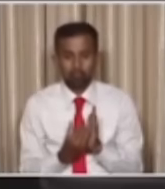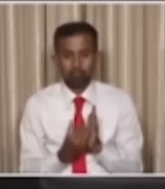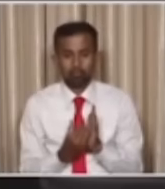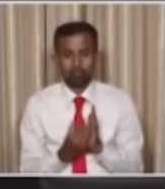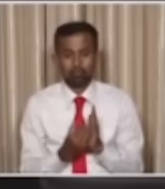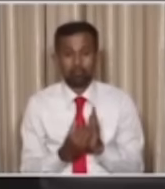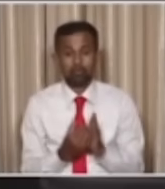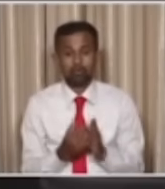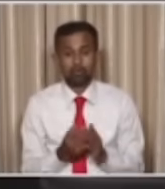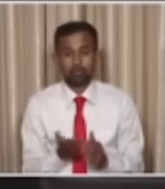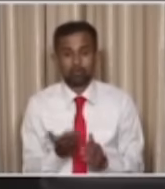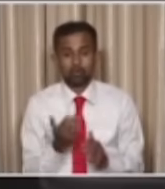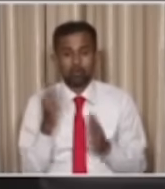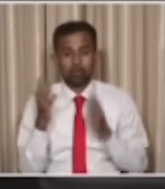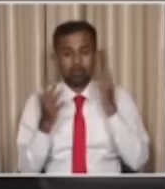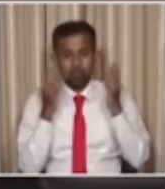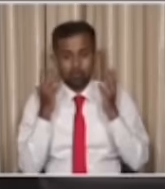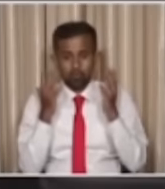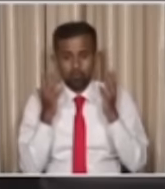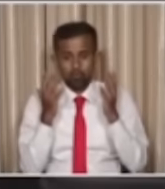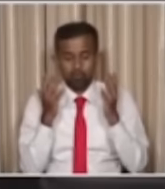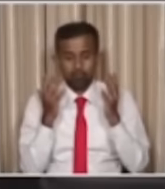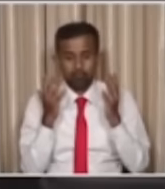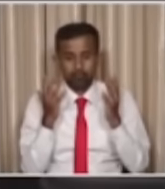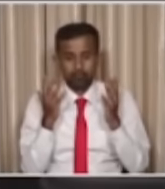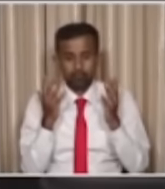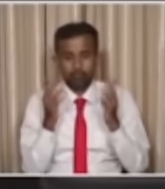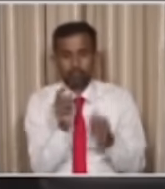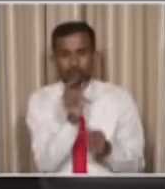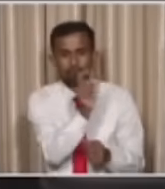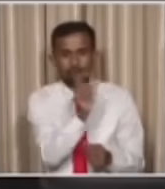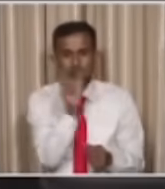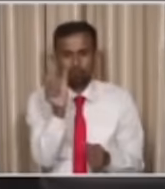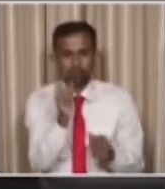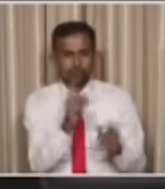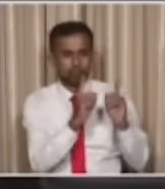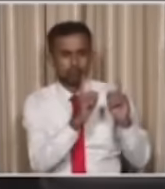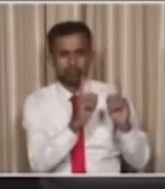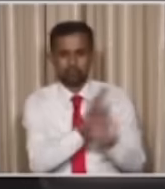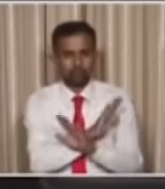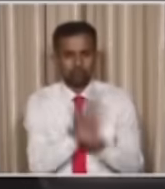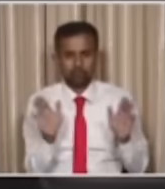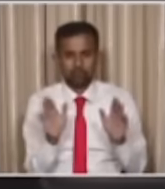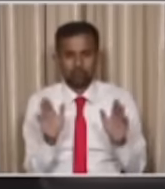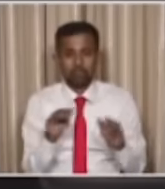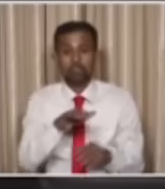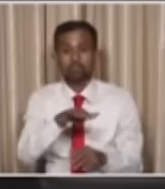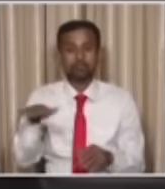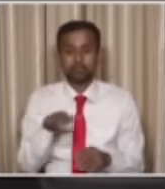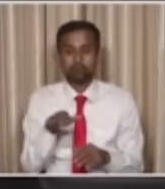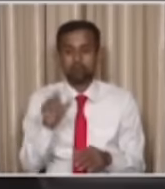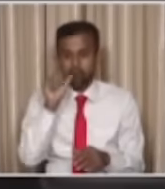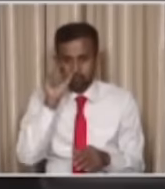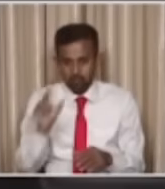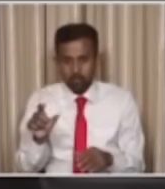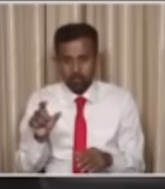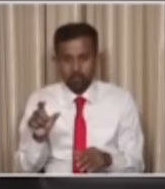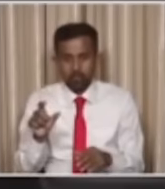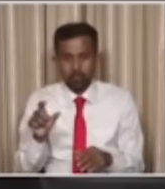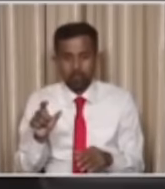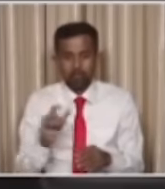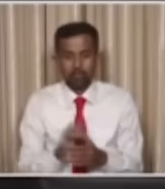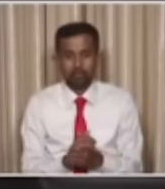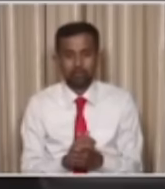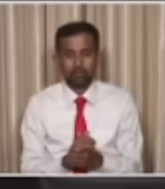නිරූපණය කිරීමේදී ලෝකයේ ඒ වචනවලටම සීමා නොවි සමාජ තත්ත්වයනු සැලකිලට අරගෙන ඒක කියන්නේ